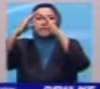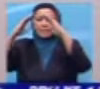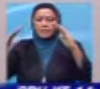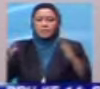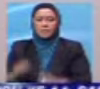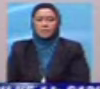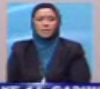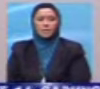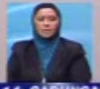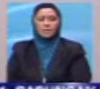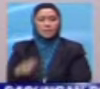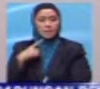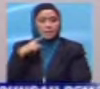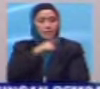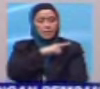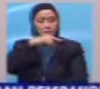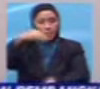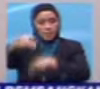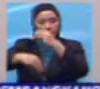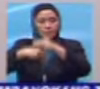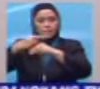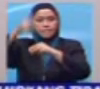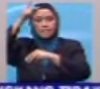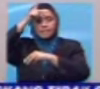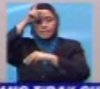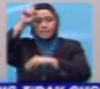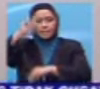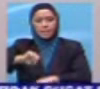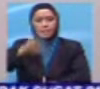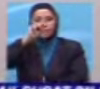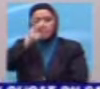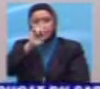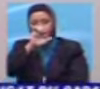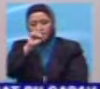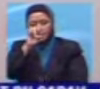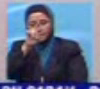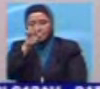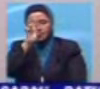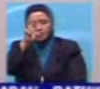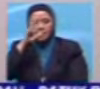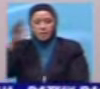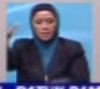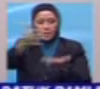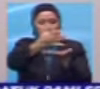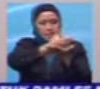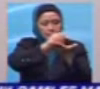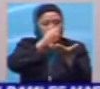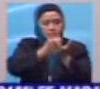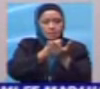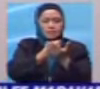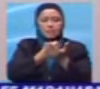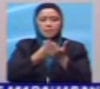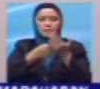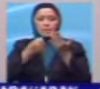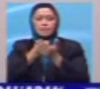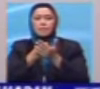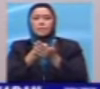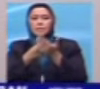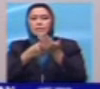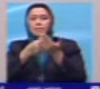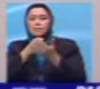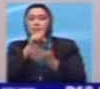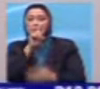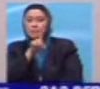Lembaga Kemajuan Kelantan Selatan Kesedar dijangka menjana pendapatan RM160,000 setahun dengan pembukaan Taman Mini Air